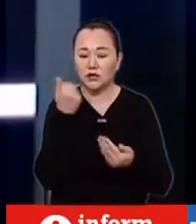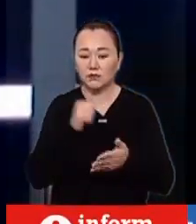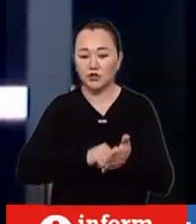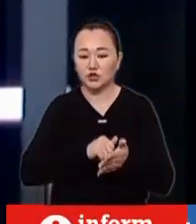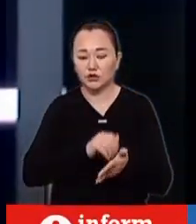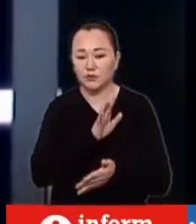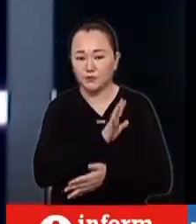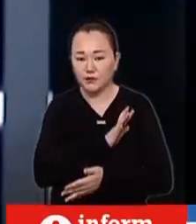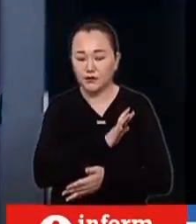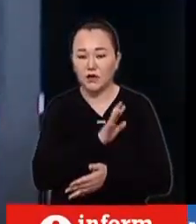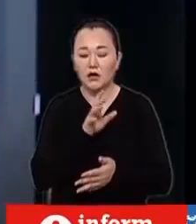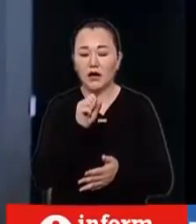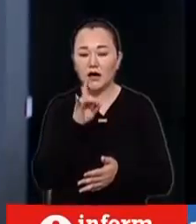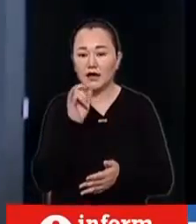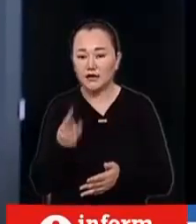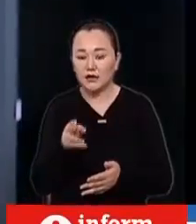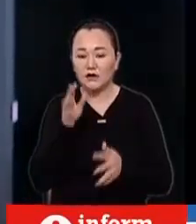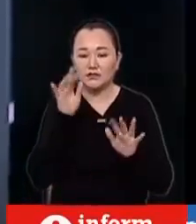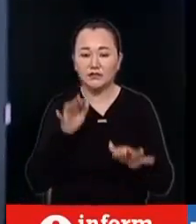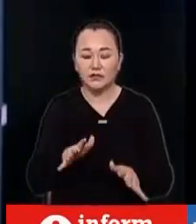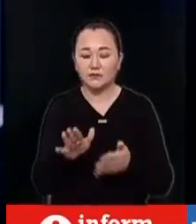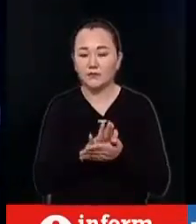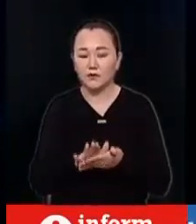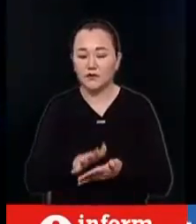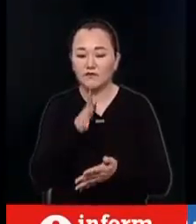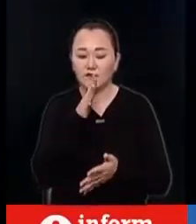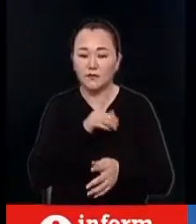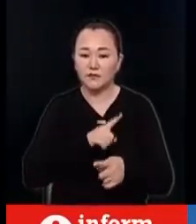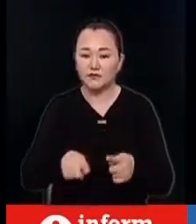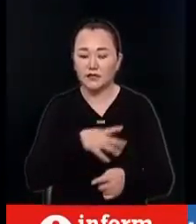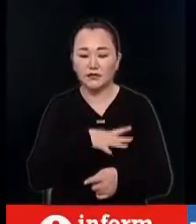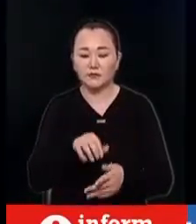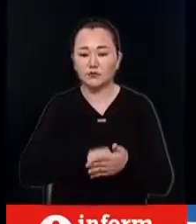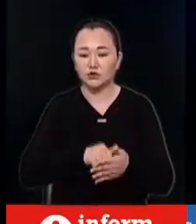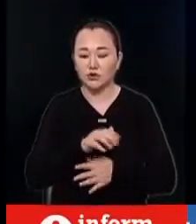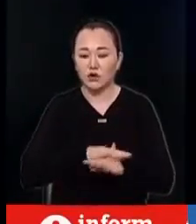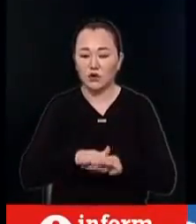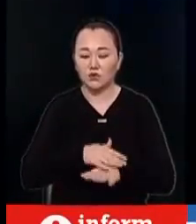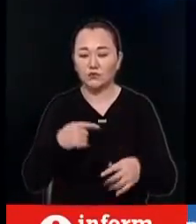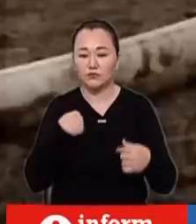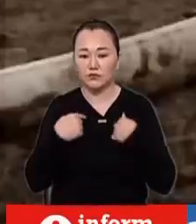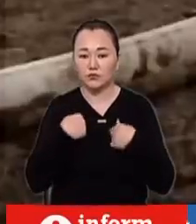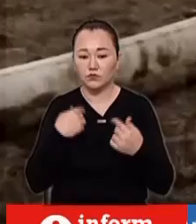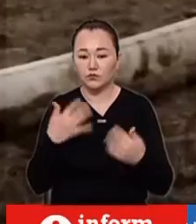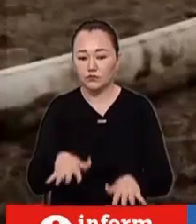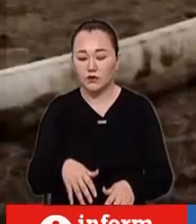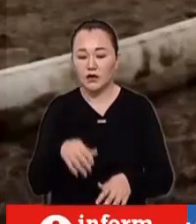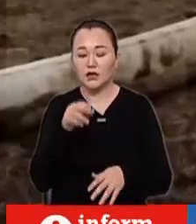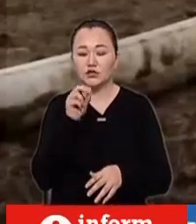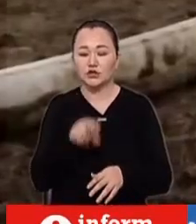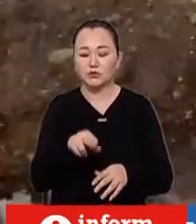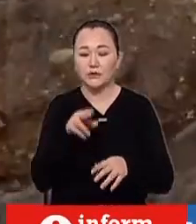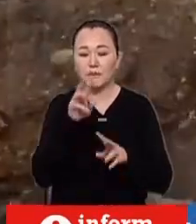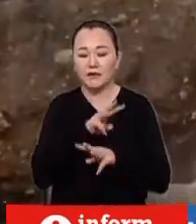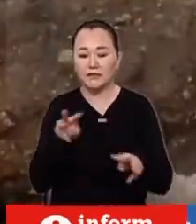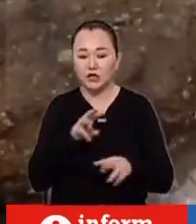болған. Сондай-ақ мамандардың қарды уақытылы тазаламауының кесірі де халықты әбден әуреге салған. Төтенше жағдайлар